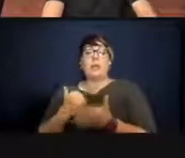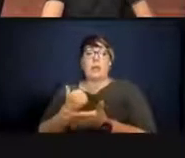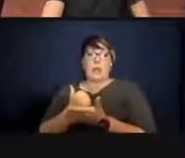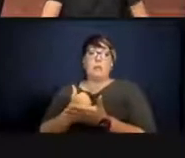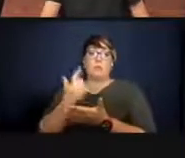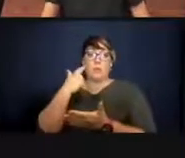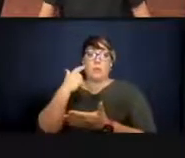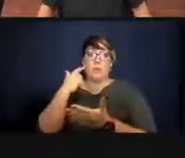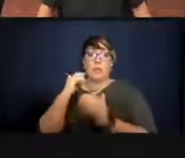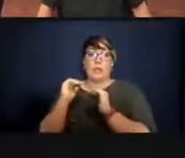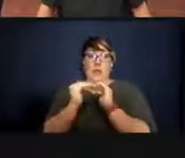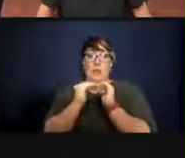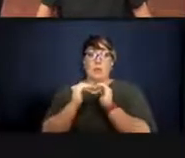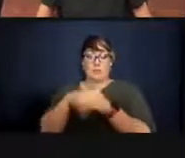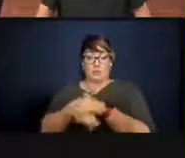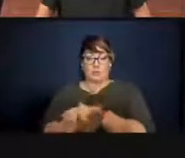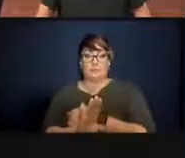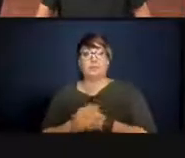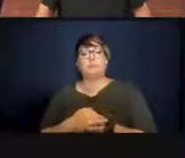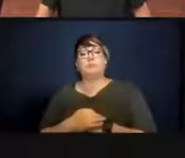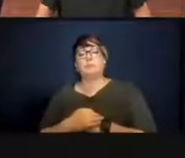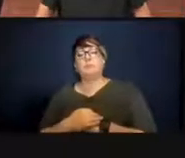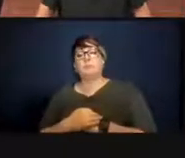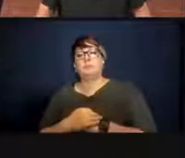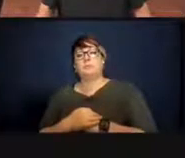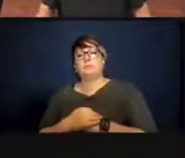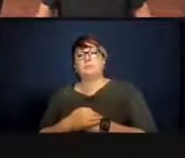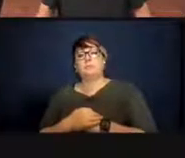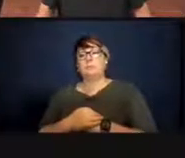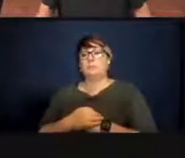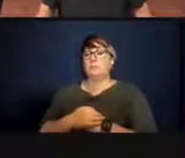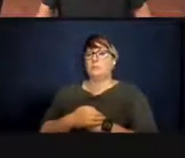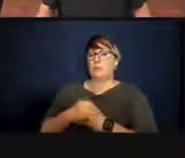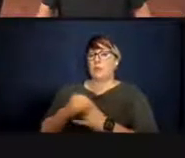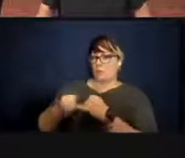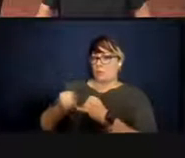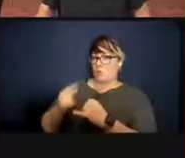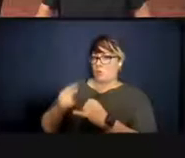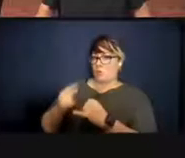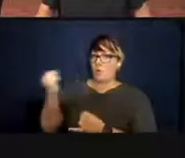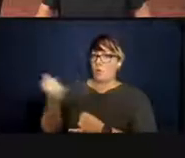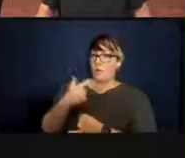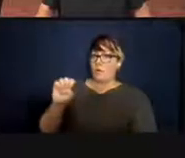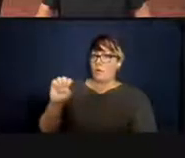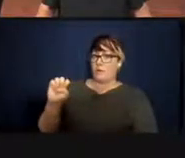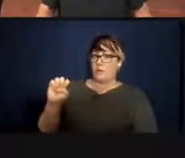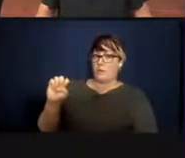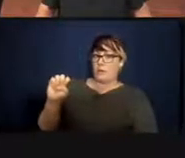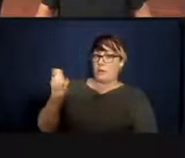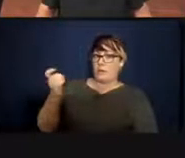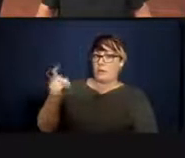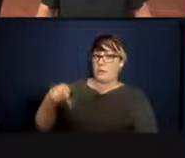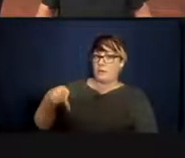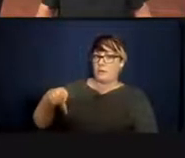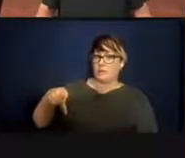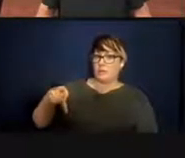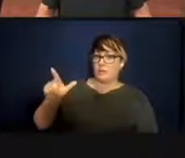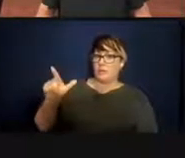tungependa kuwasaidia zaidi pia hilo linasaidia katika kuhakikisha kwamba kuna usawa katika